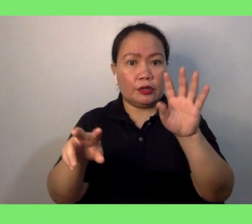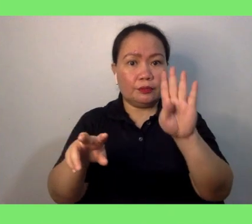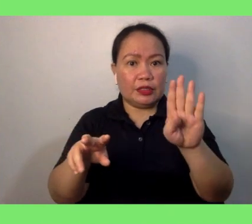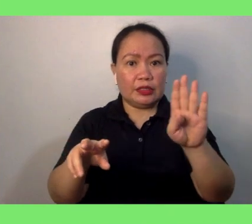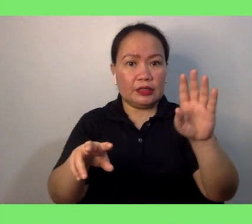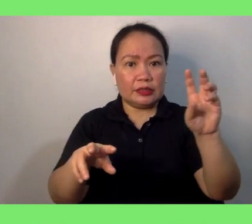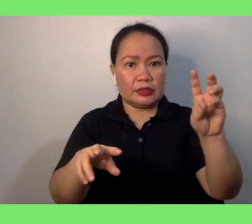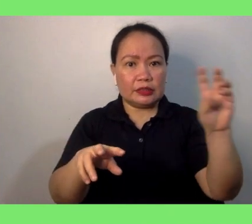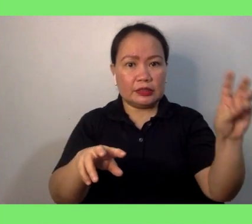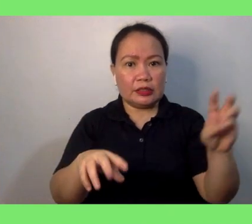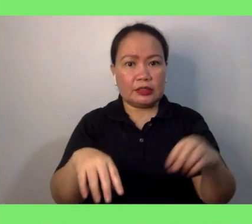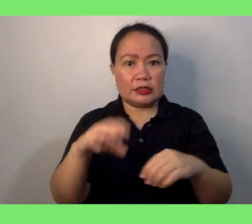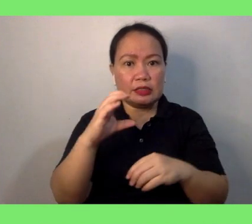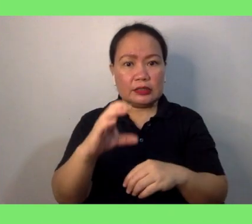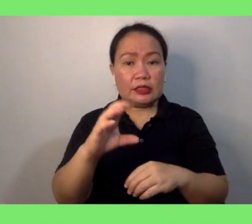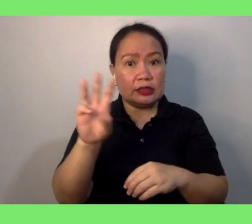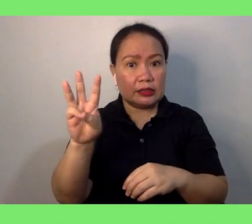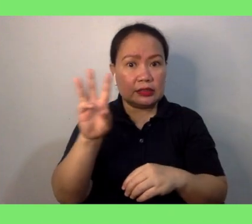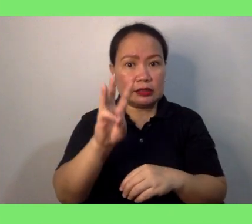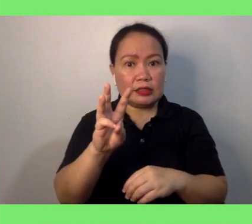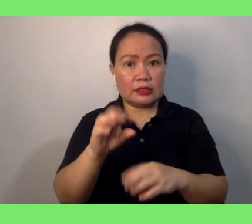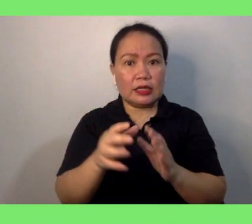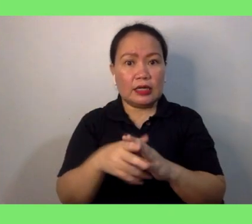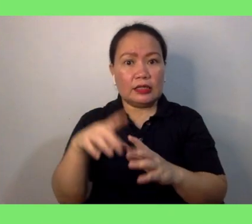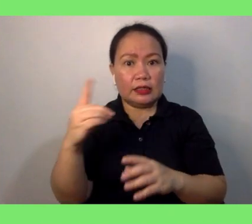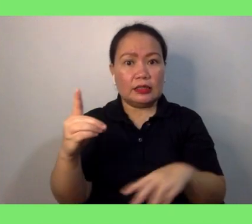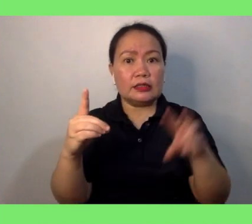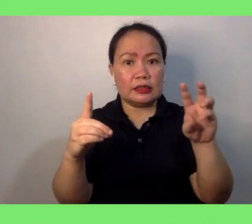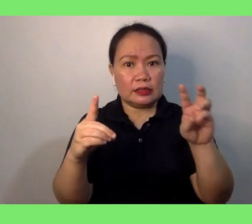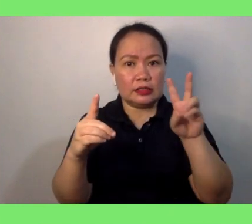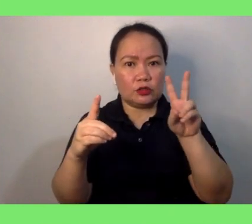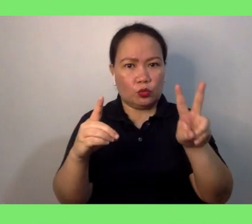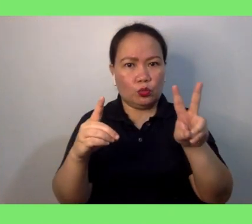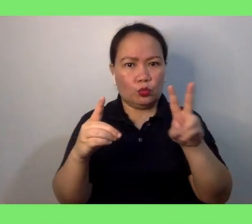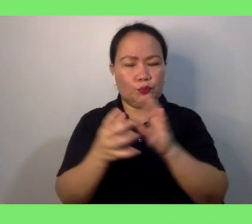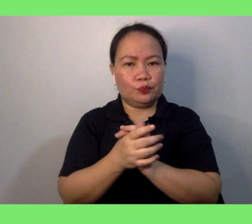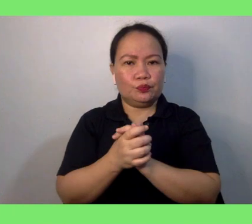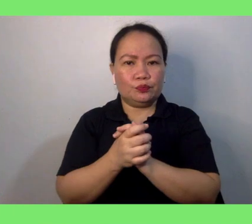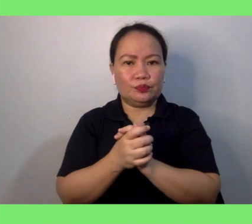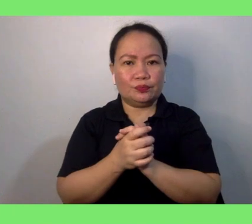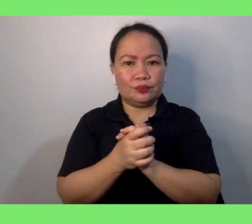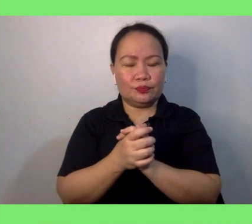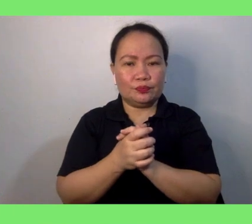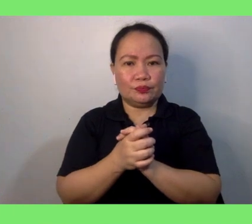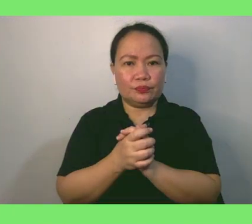your C is 66 degrees, and your D is 62 degrees.